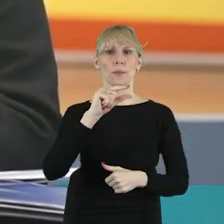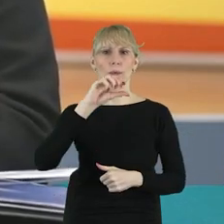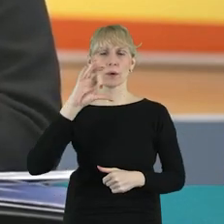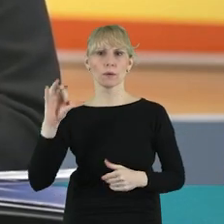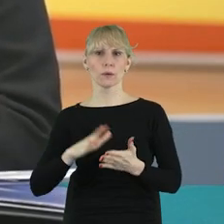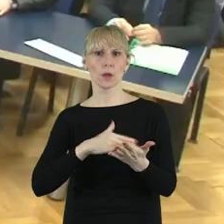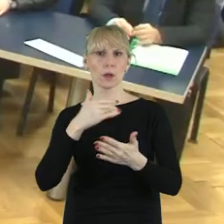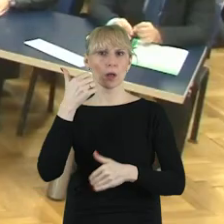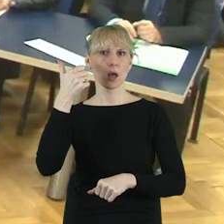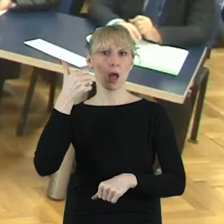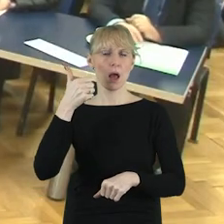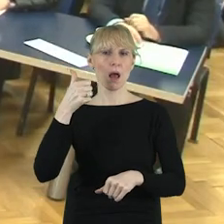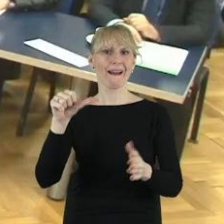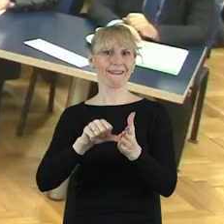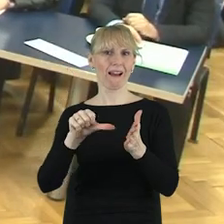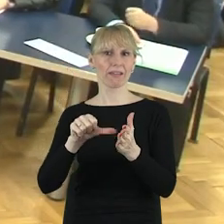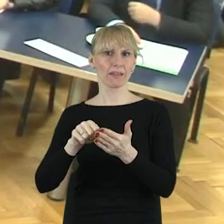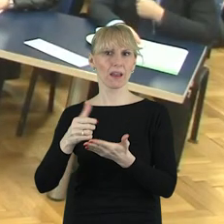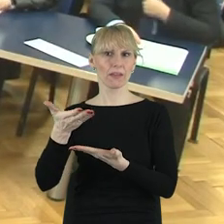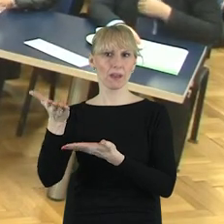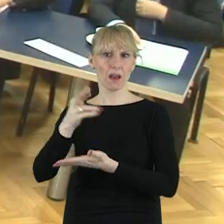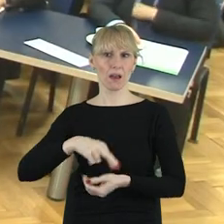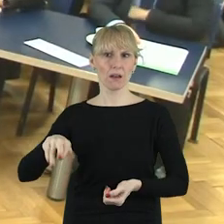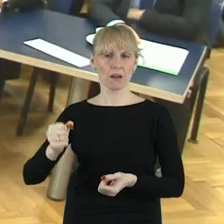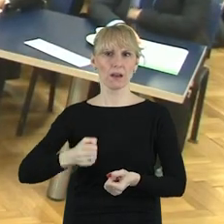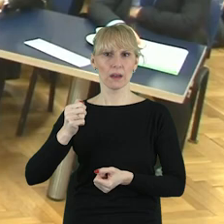Kielosza. Dziękuję bardzo. Czy pan radny wyraża zgodę?